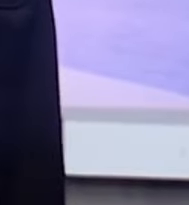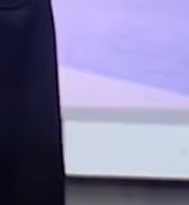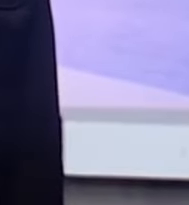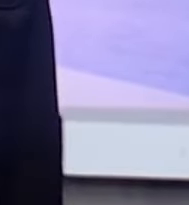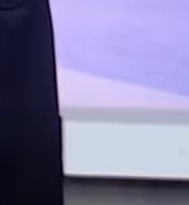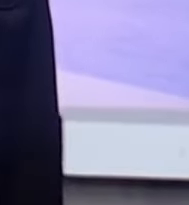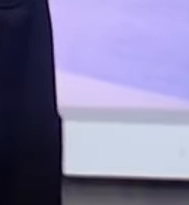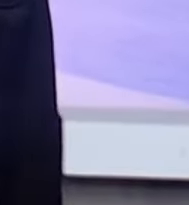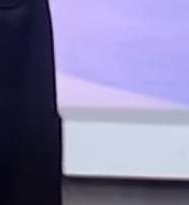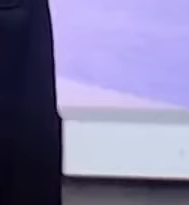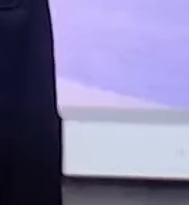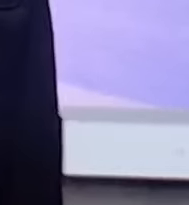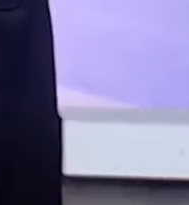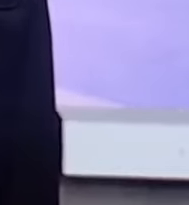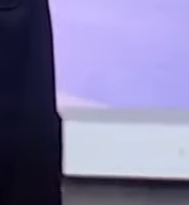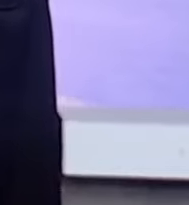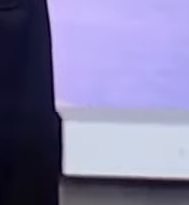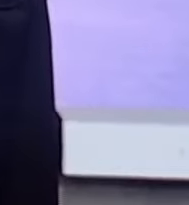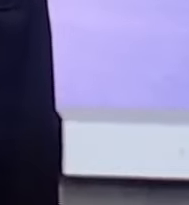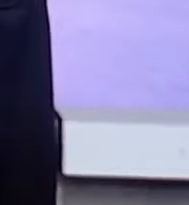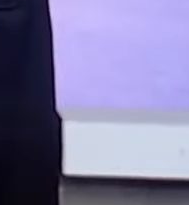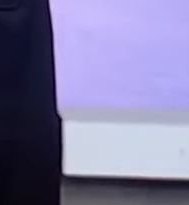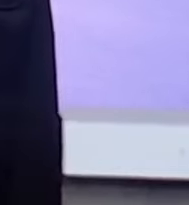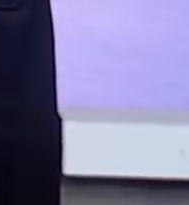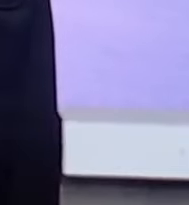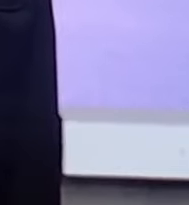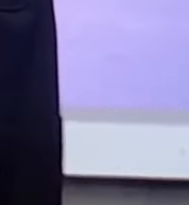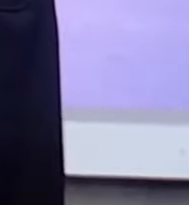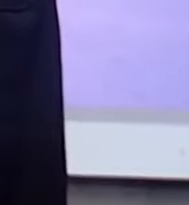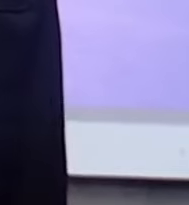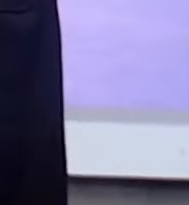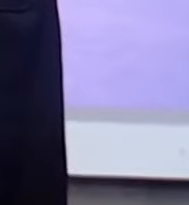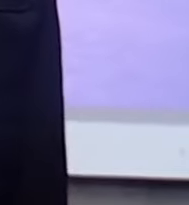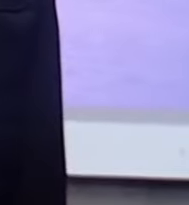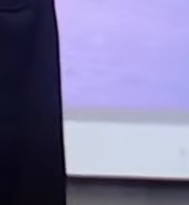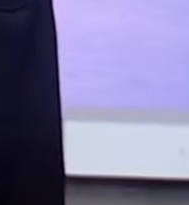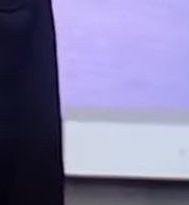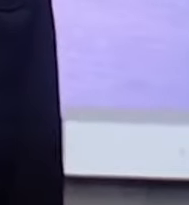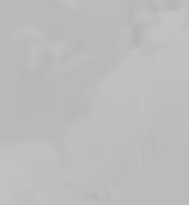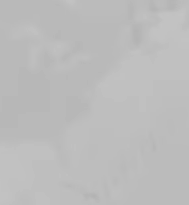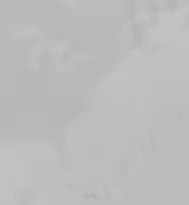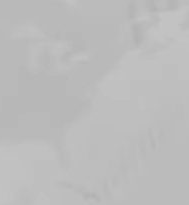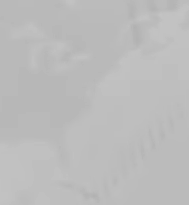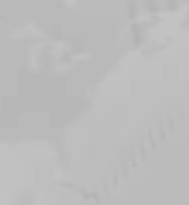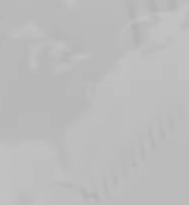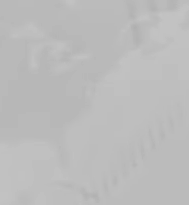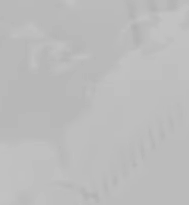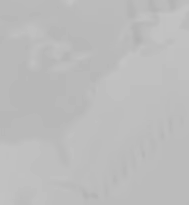samahan niyo kami sa GMA Pinoy TV at sa www.gmanews.tv.